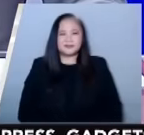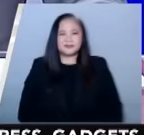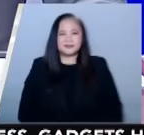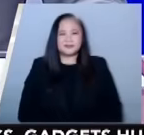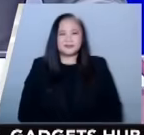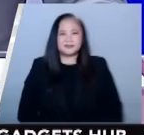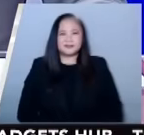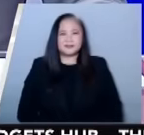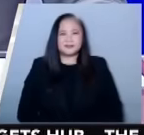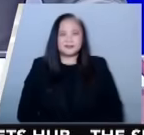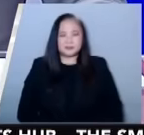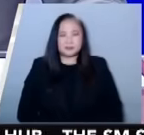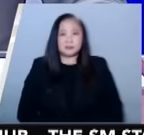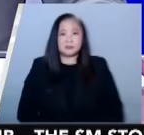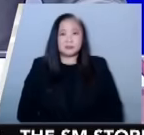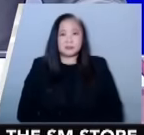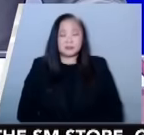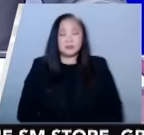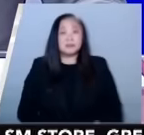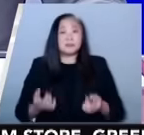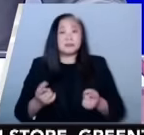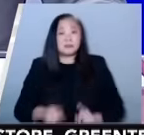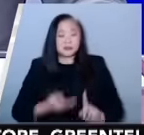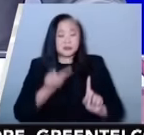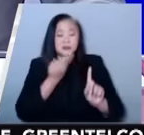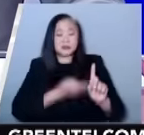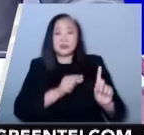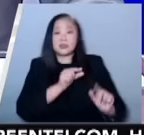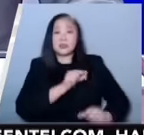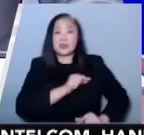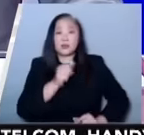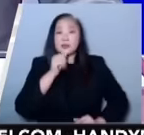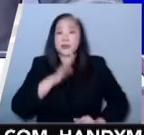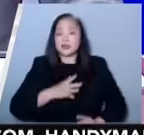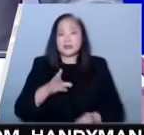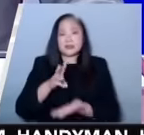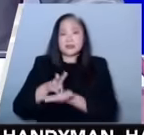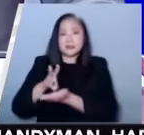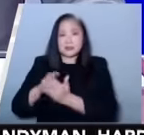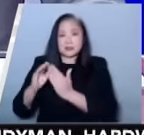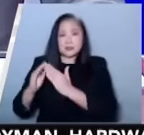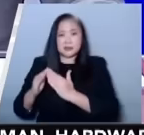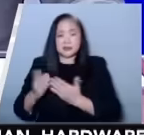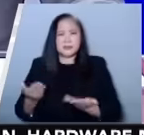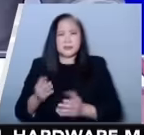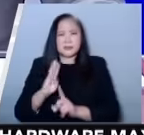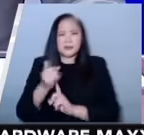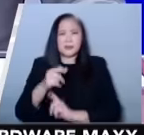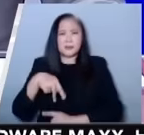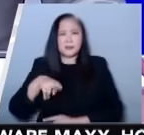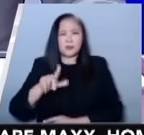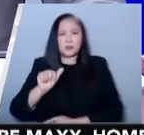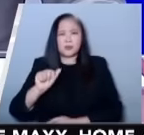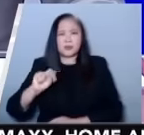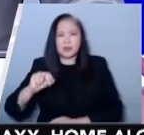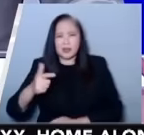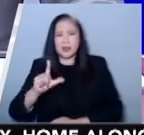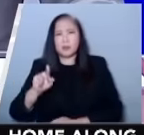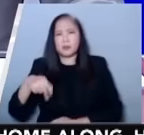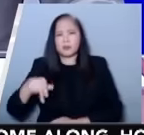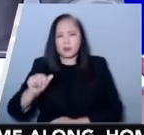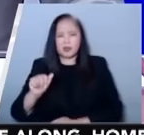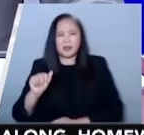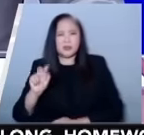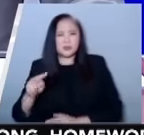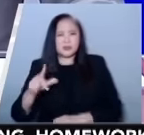Sinabuyan ng asido ang isang babaeng gwardiya sa isang subdivision sa Barangay Pulang Lupa 2, Las Piñas. Hindi na makakita at